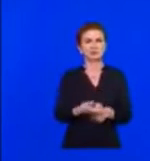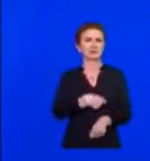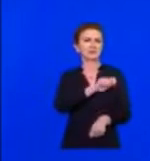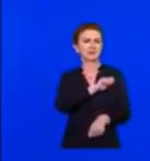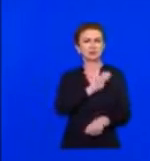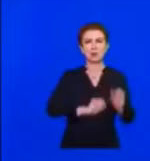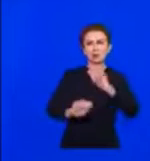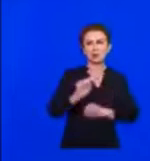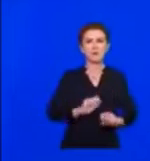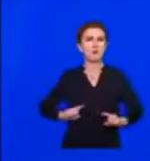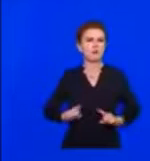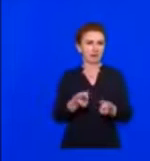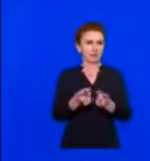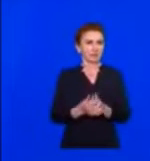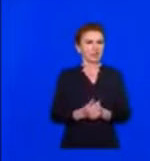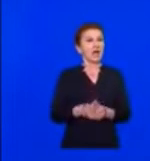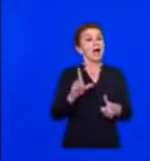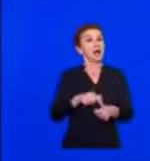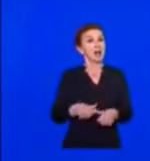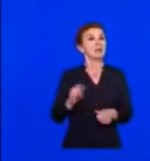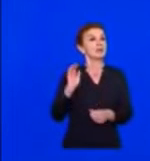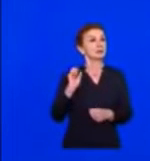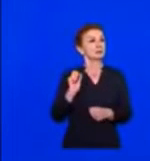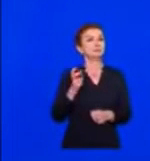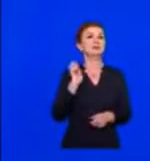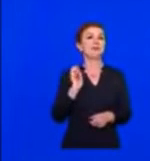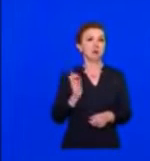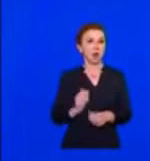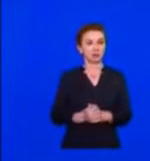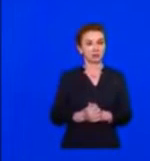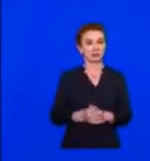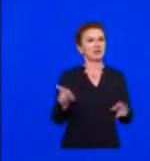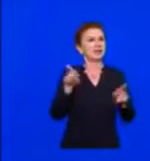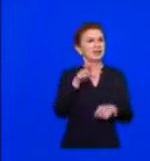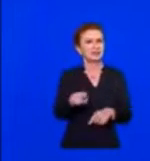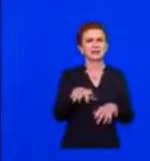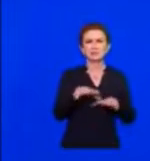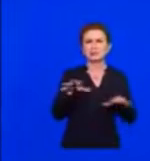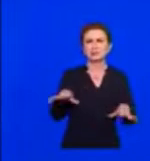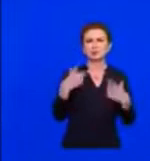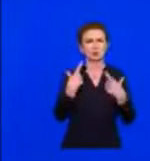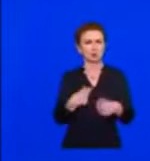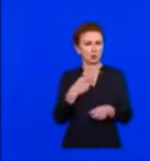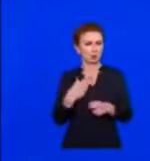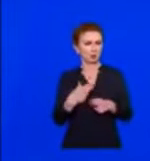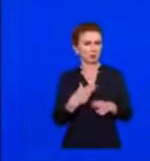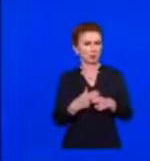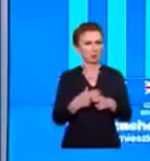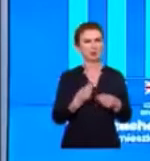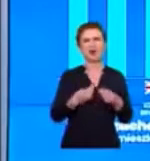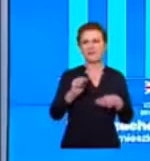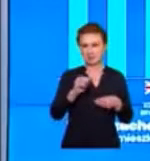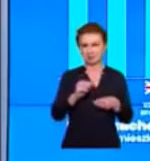we Włoszech czy we Francji, ale także w Belgii albo w Holandii. Tam liczba przypadków na milion mieszkańców jest kilka